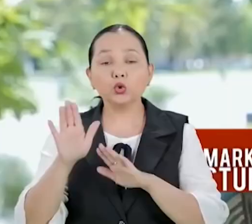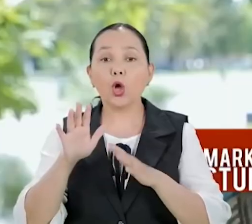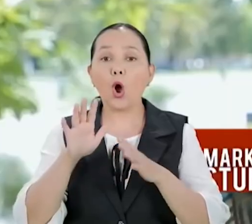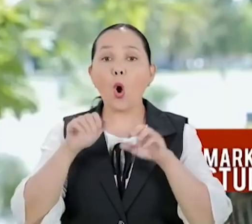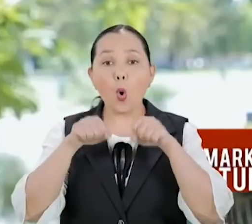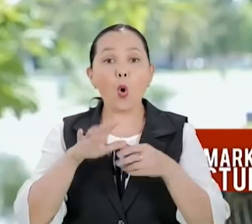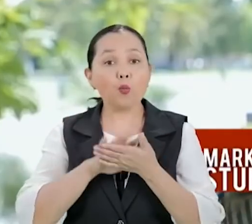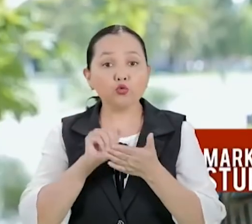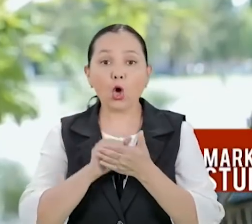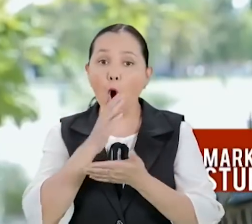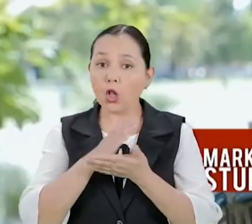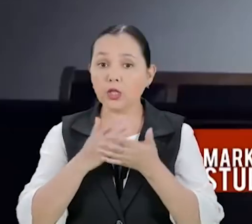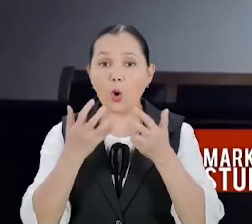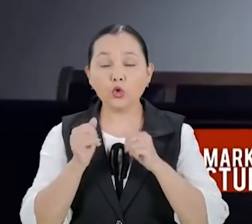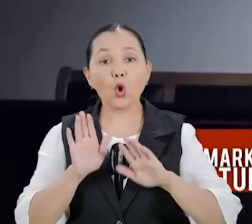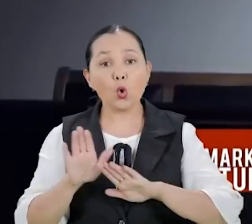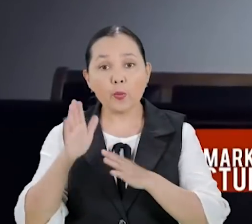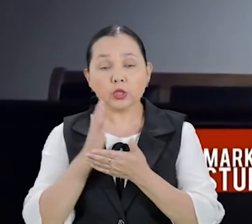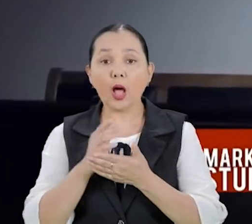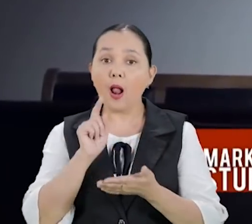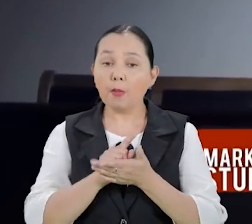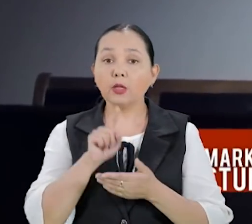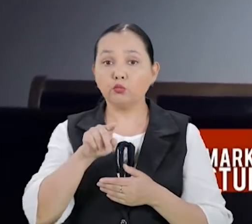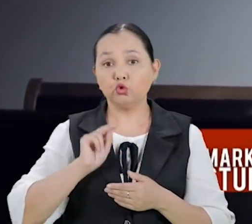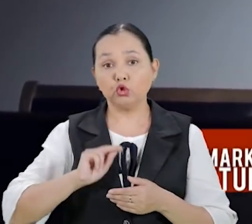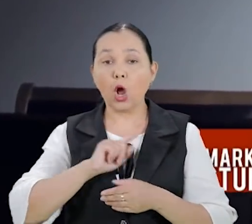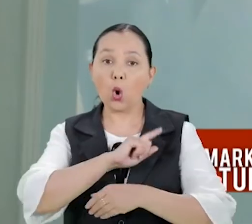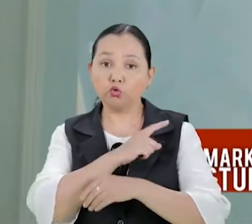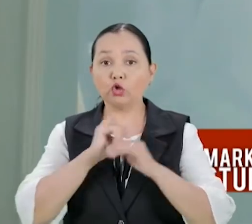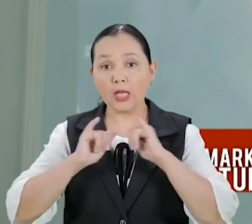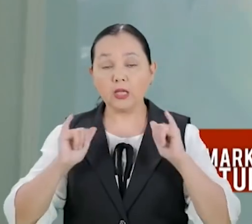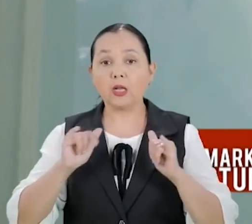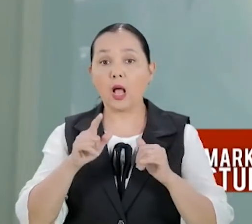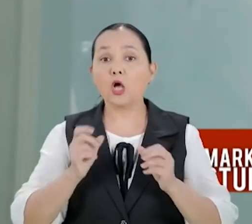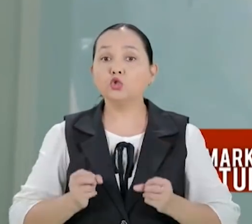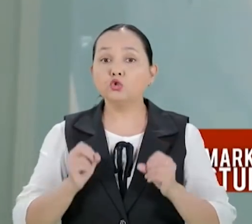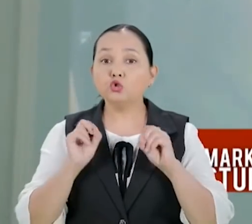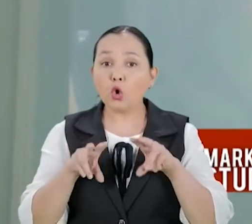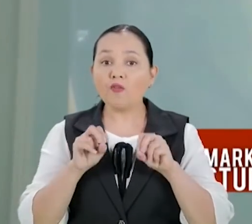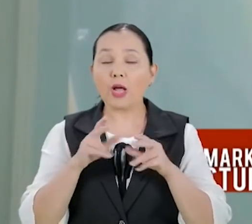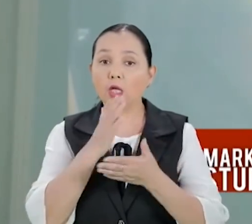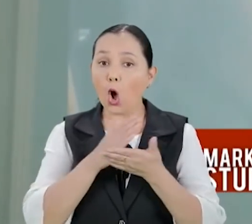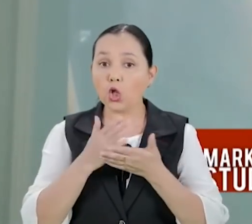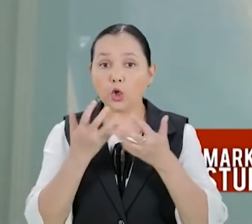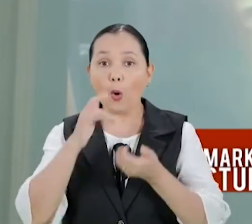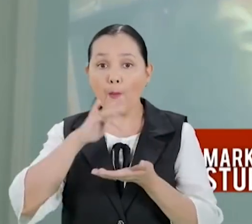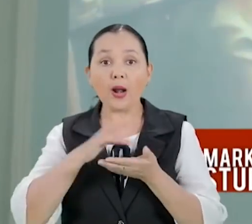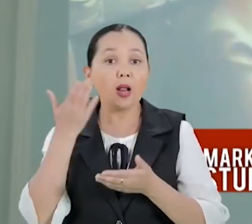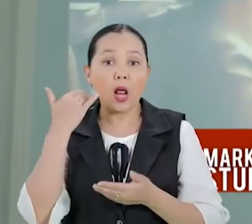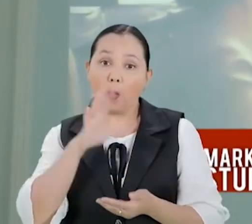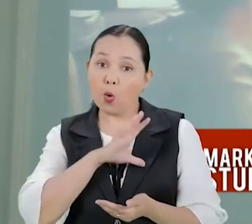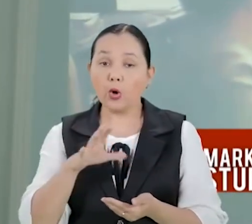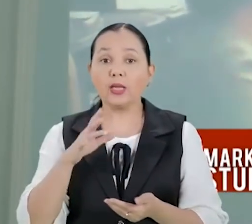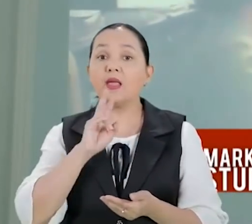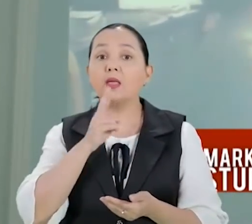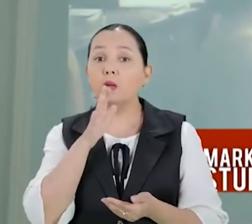huquq buzarliklarni oldini olish bo'yicha o'rinbosar bor. Albatta bu ishlarimizni kuchaytiramiz. Mana zo'ravonlikni oldini olish markazlari ilgari